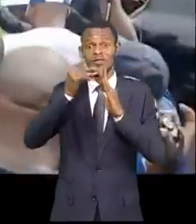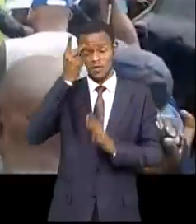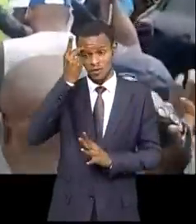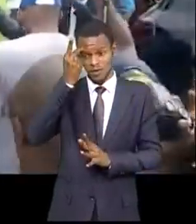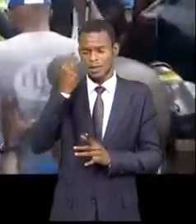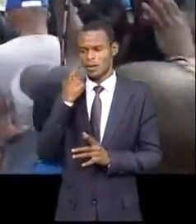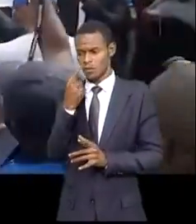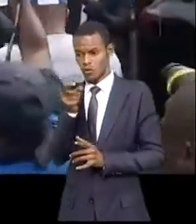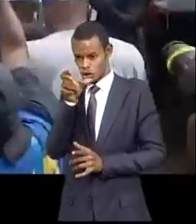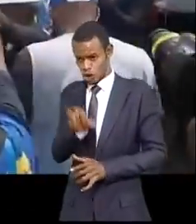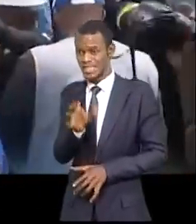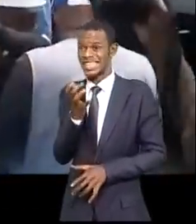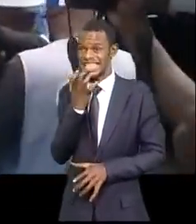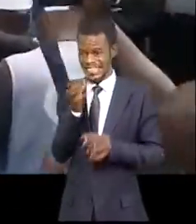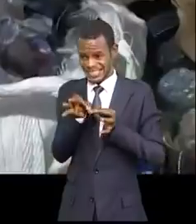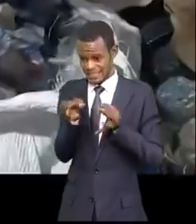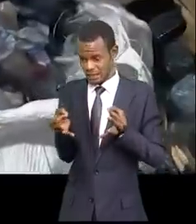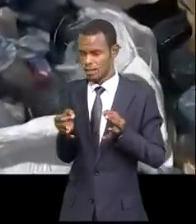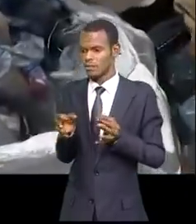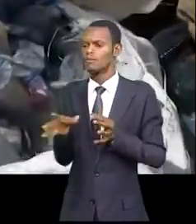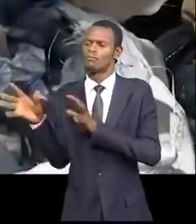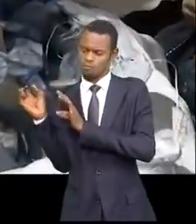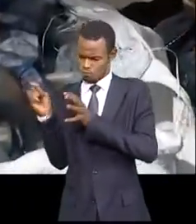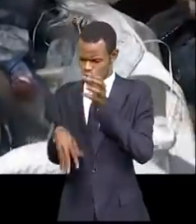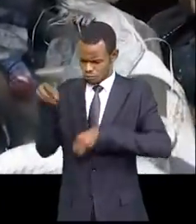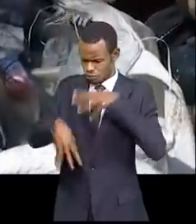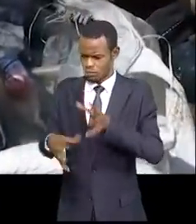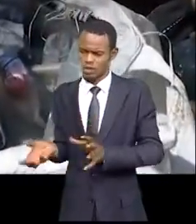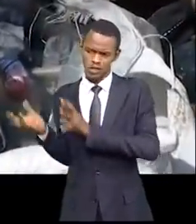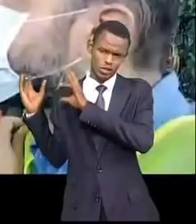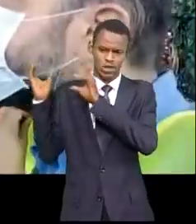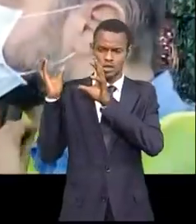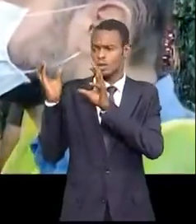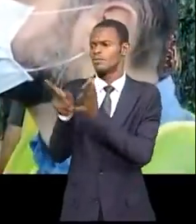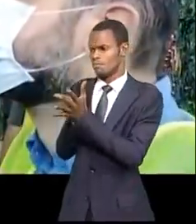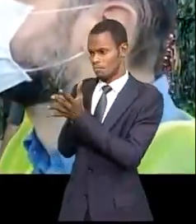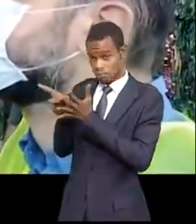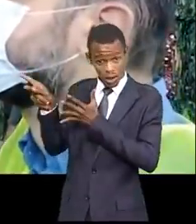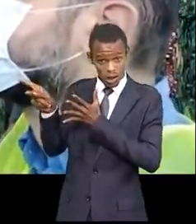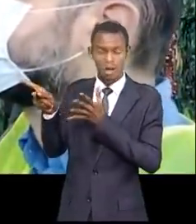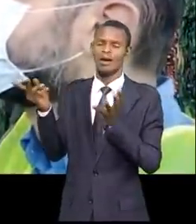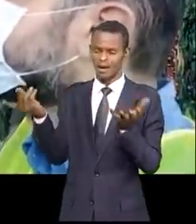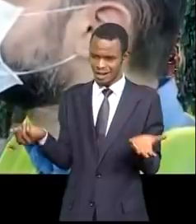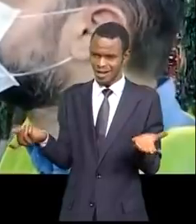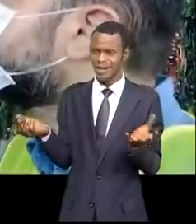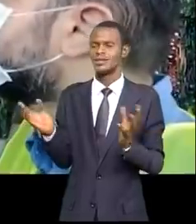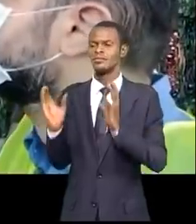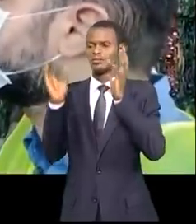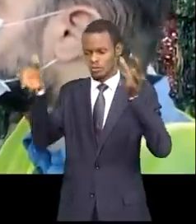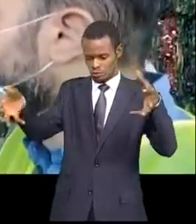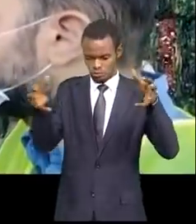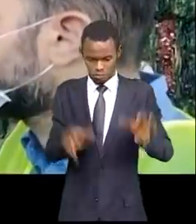et tout le travail mérite salaire comme l'a dit le gouverneur de la ville province de kinshasa gentil nine kobila